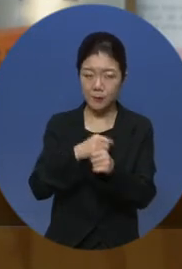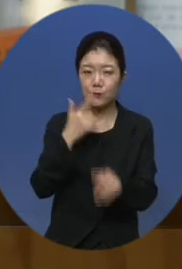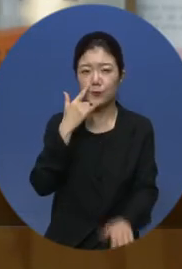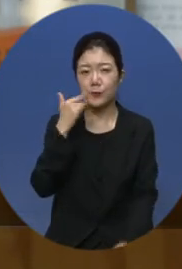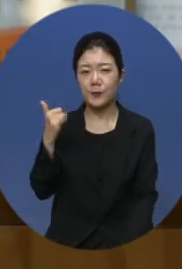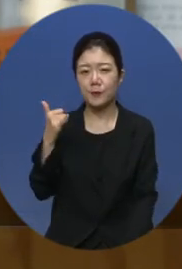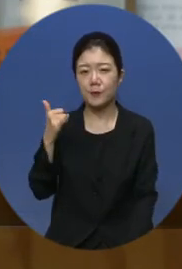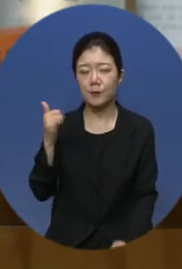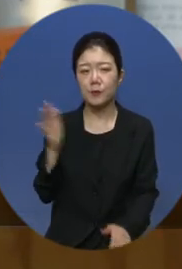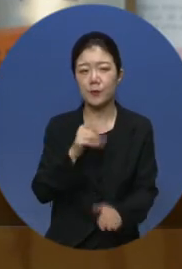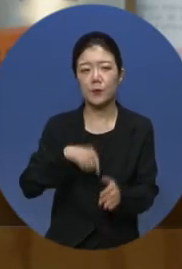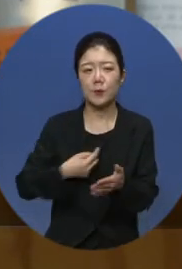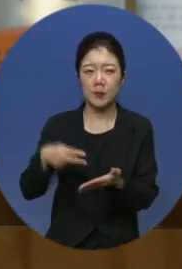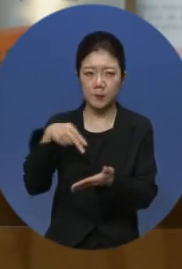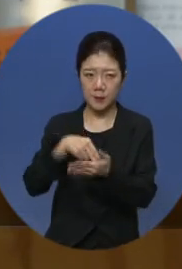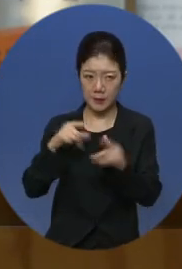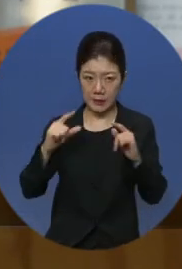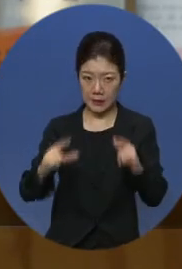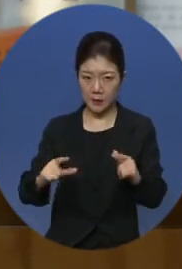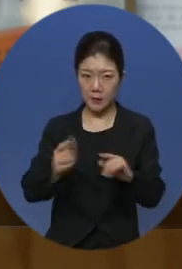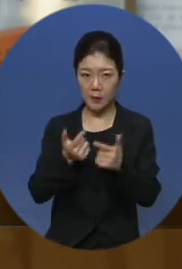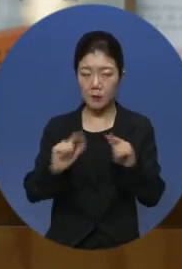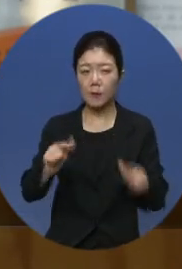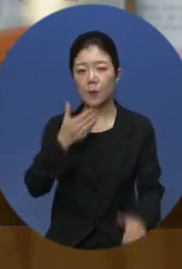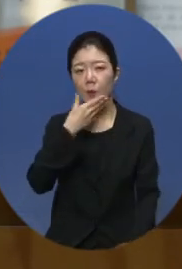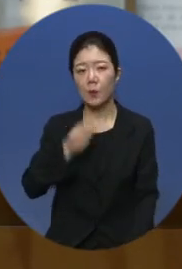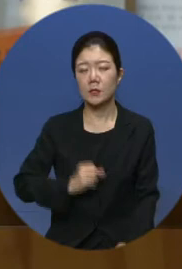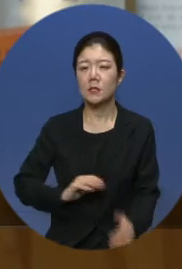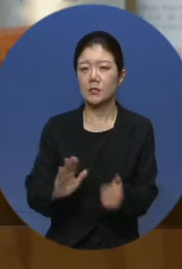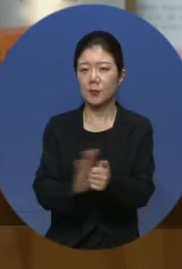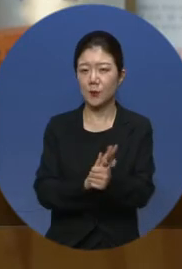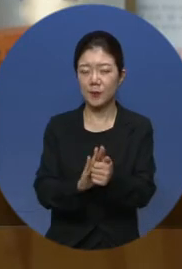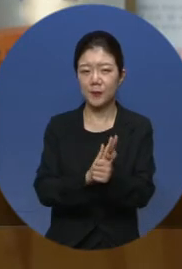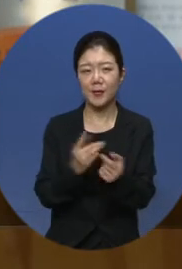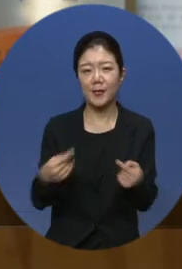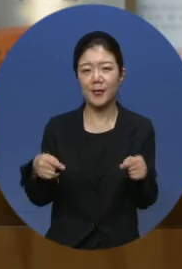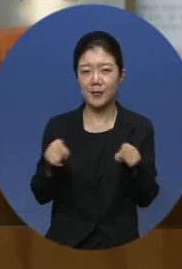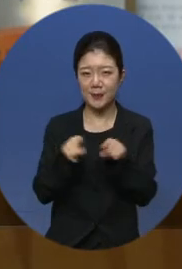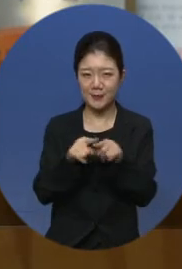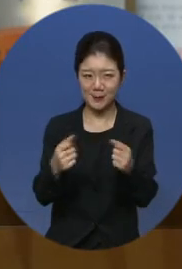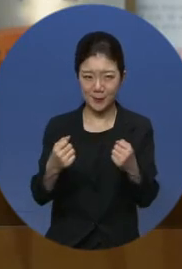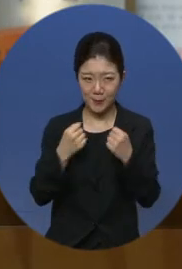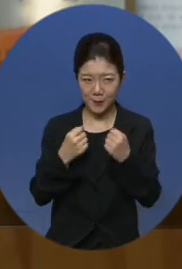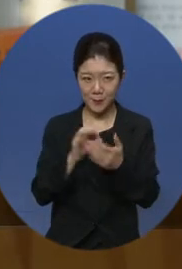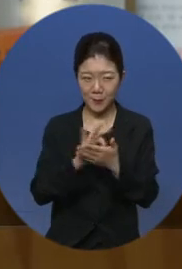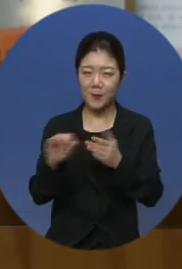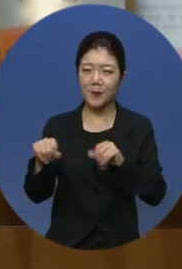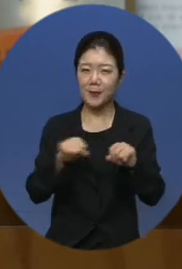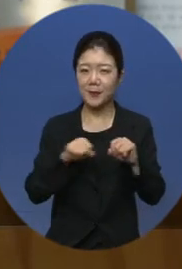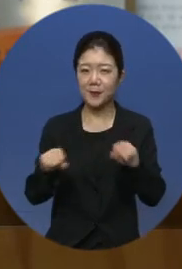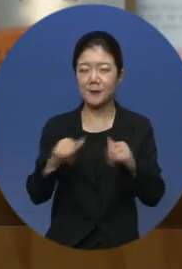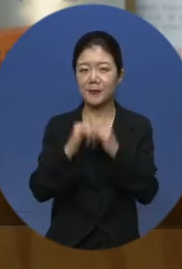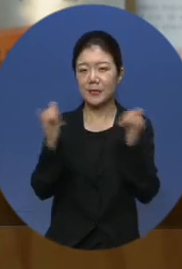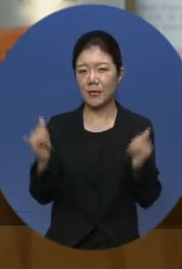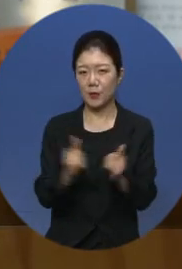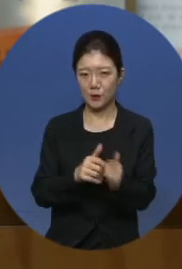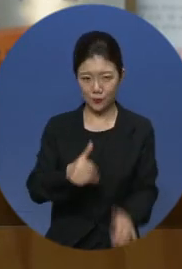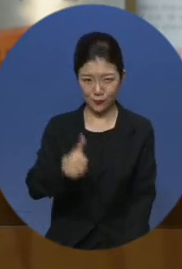부모님과 독립해서 지역 안에 있는 다양한 복지 서비스와 함께 건강하게 소비활동을 하는 사회